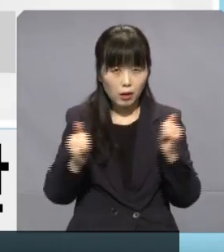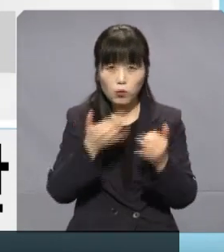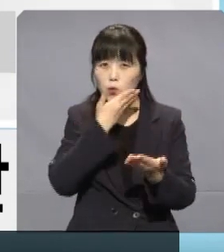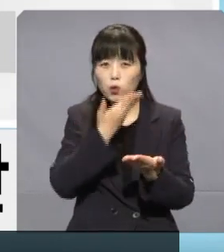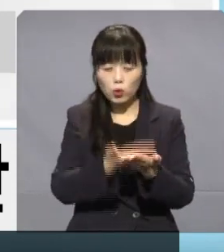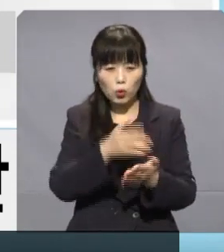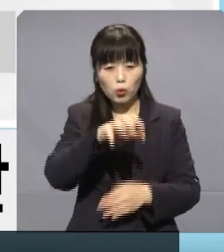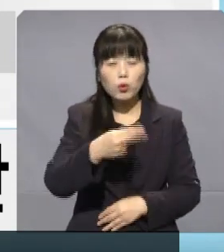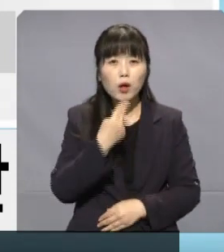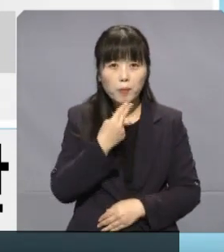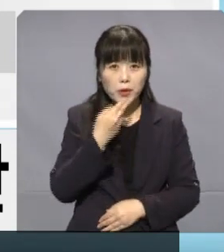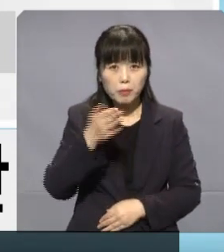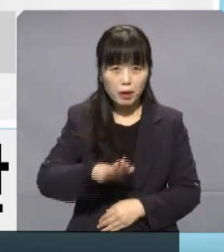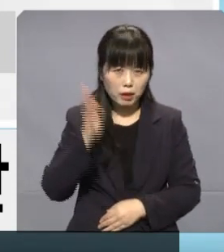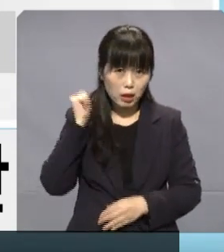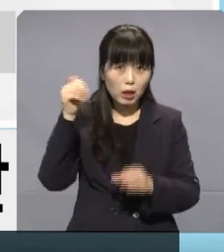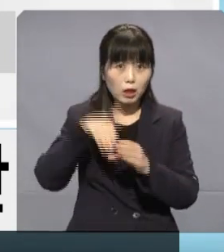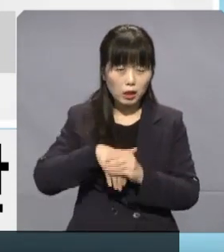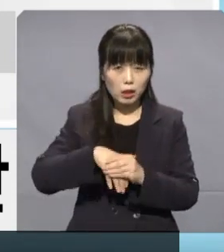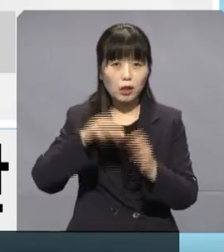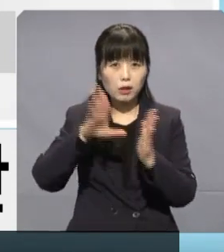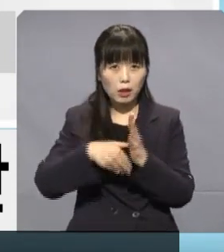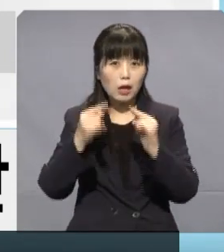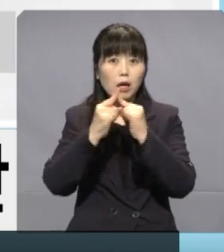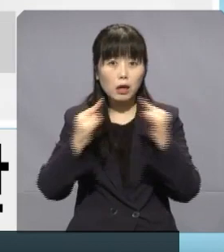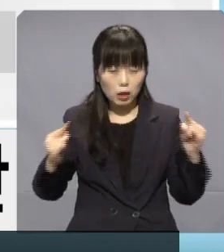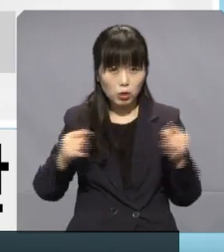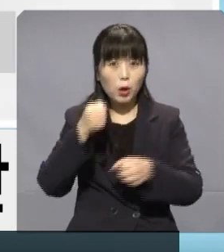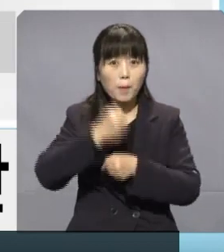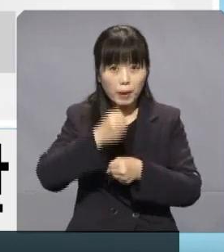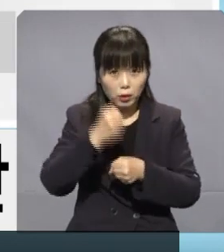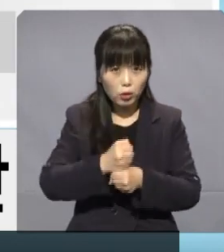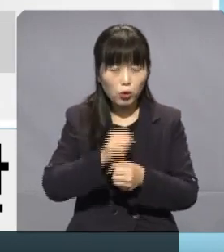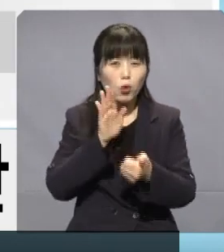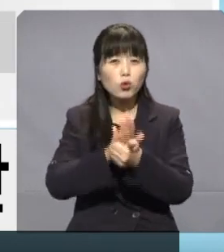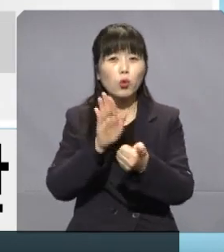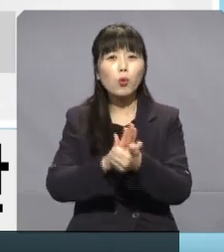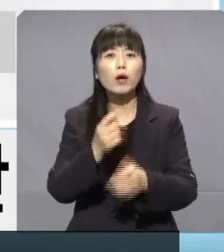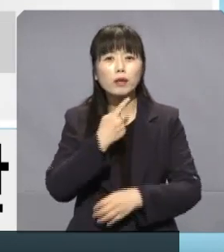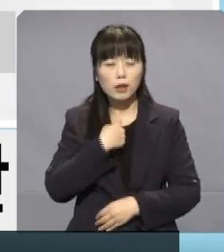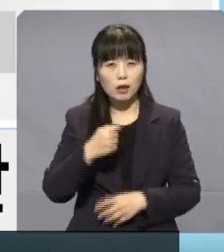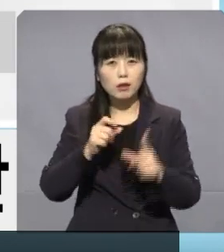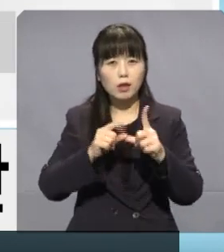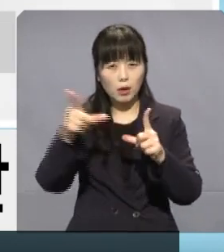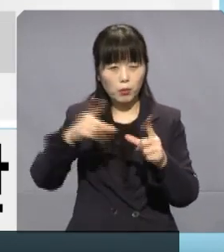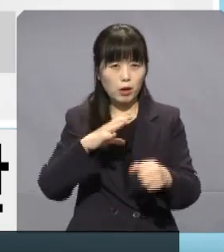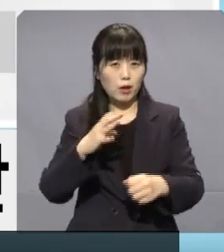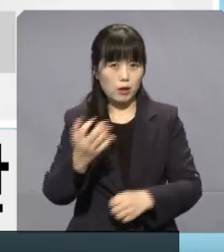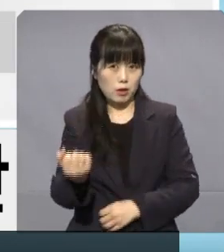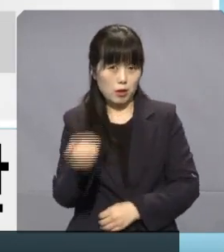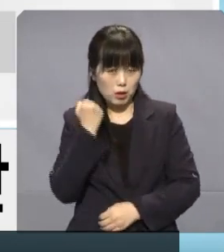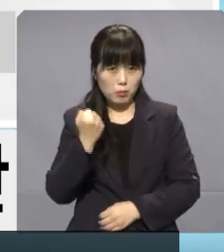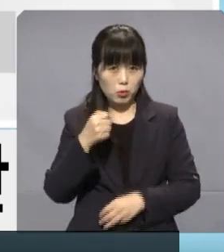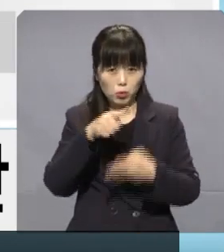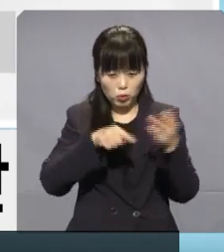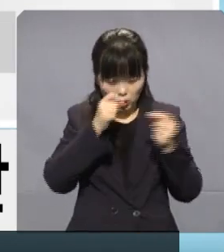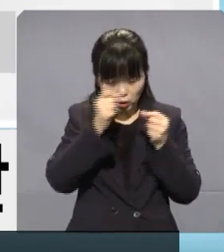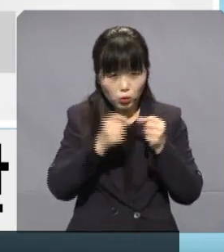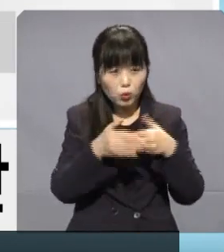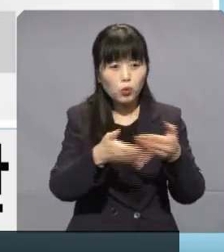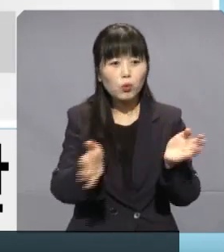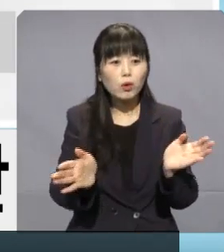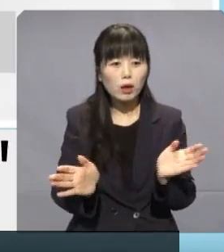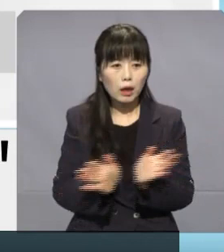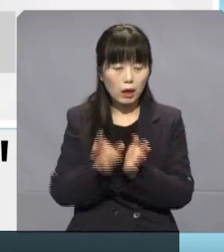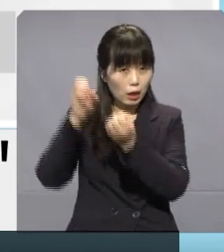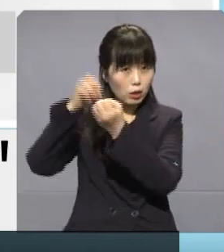않지만 지난 대선 때 선거를 치르면서 캠프를 구성했고 도왔던 상당수 세력들도 친이계 이 어떤